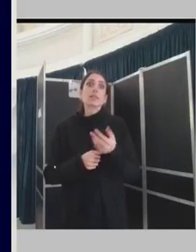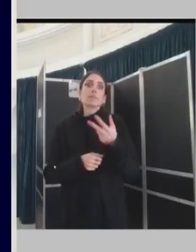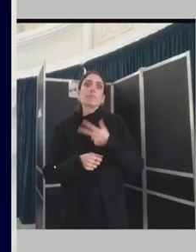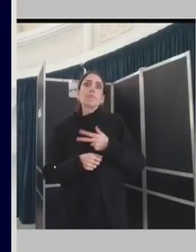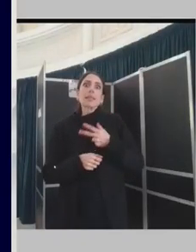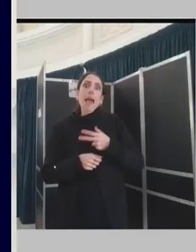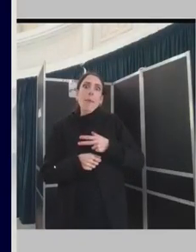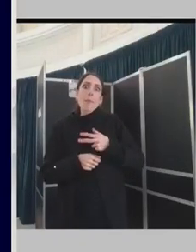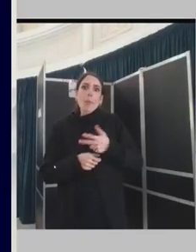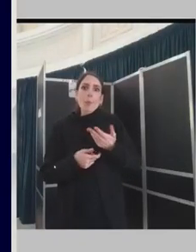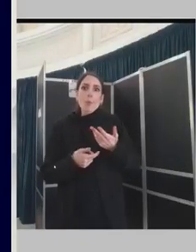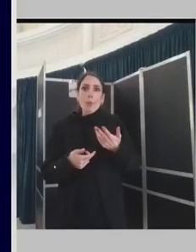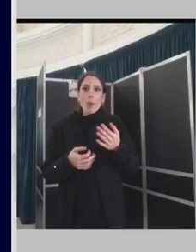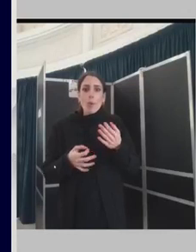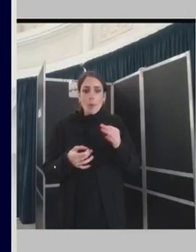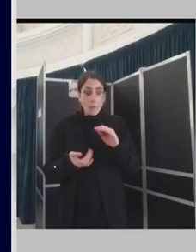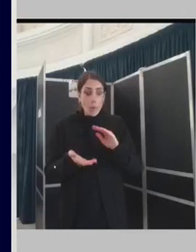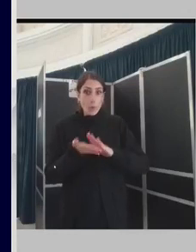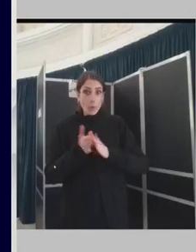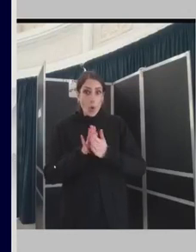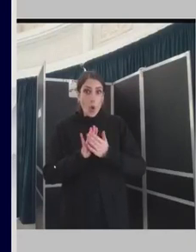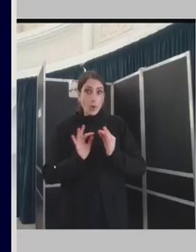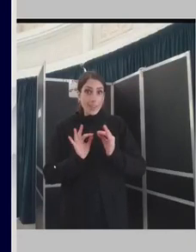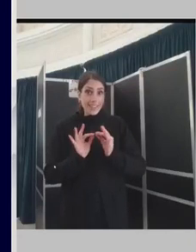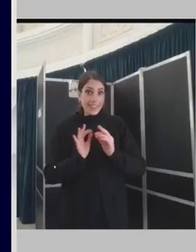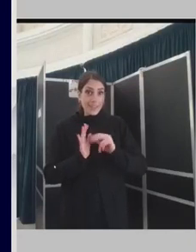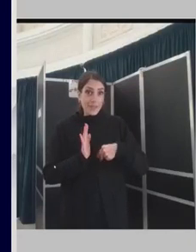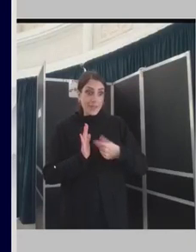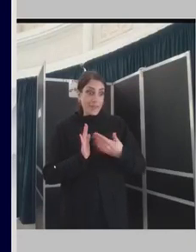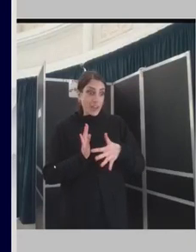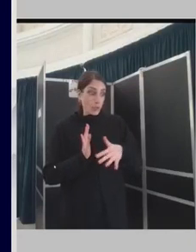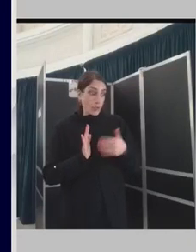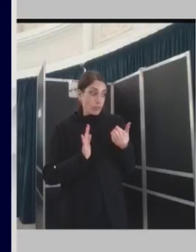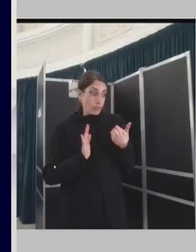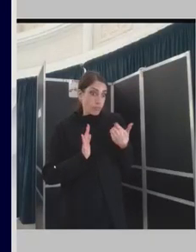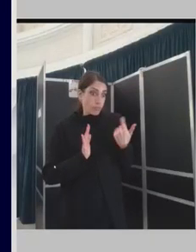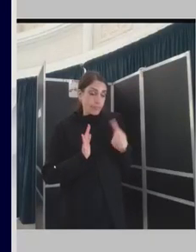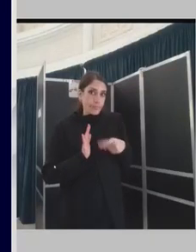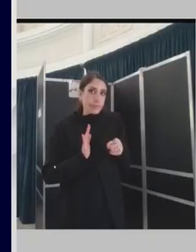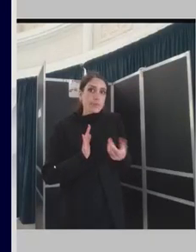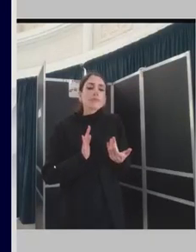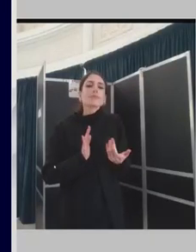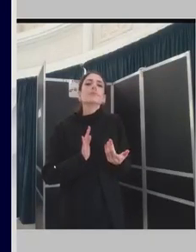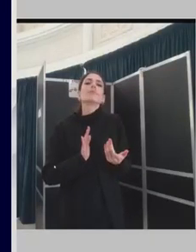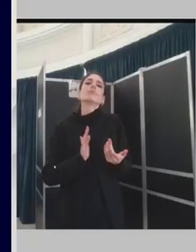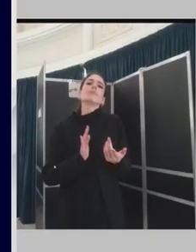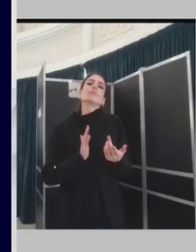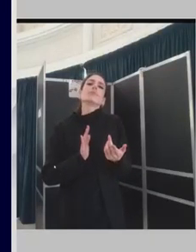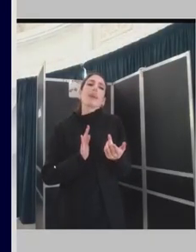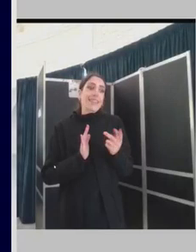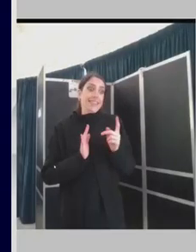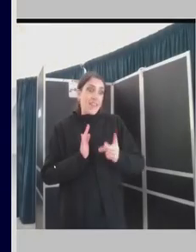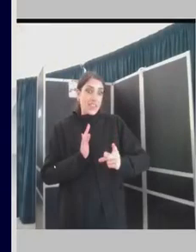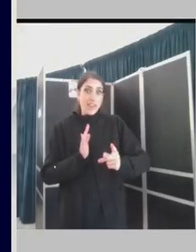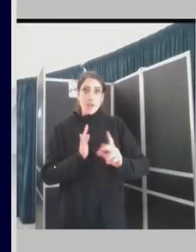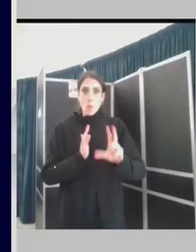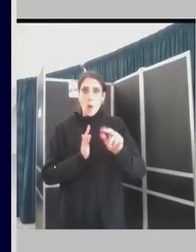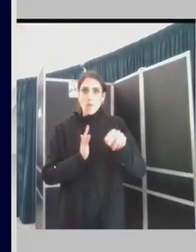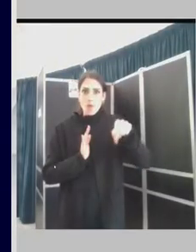avvenuto da pochissimo tempo, si riesca a coinvolgere maggiore ancora di più la popolazione,